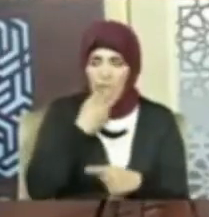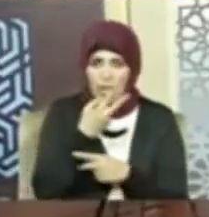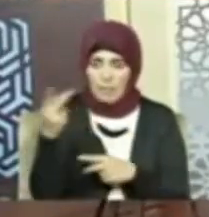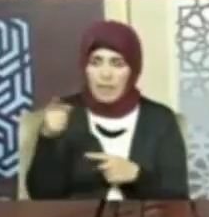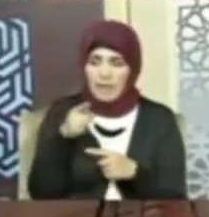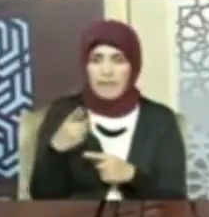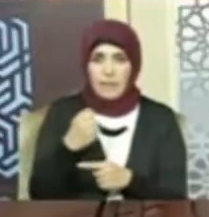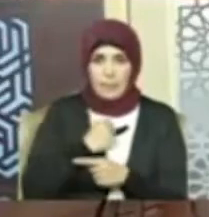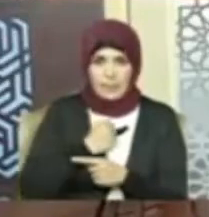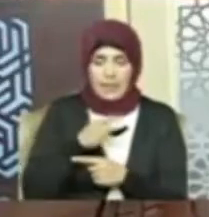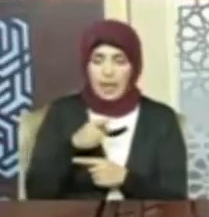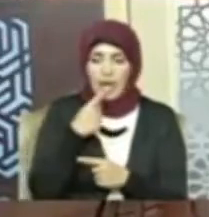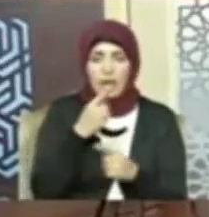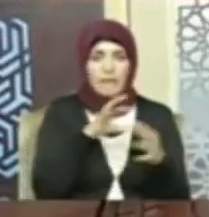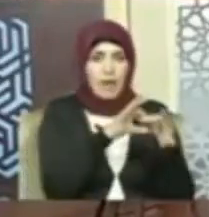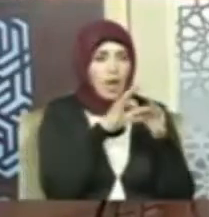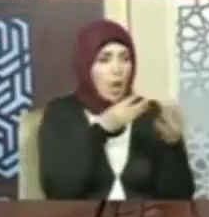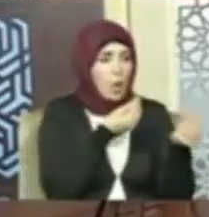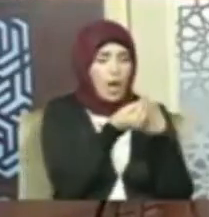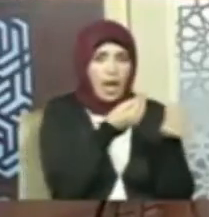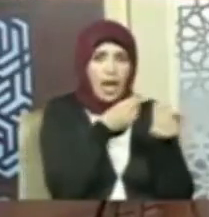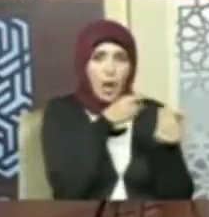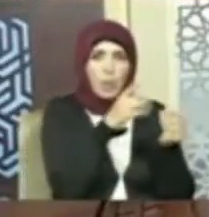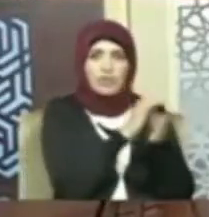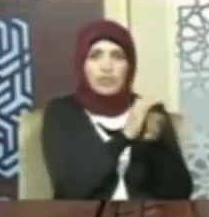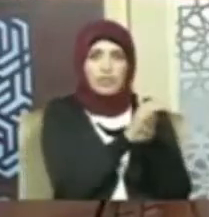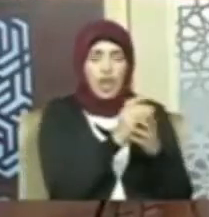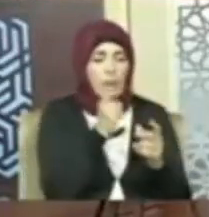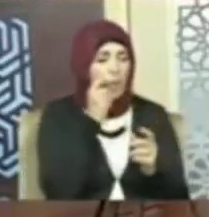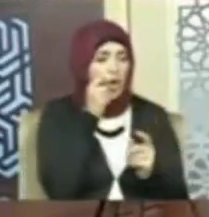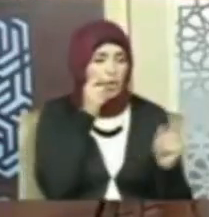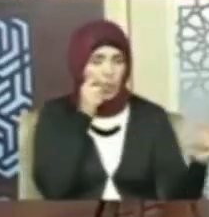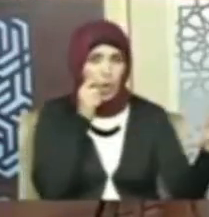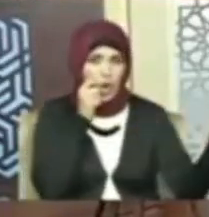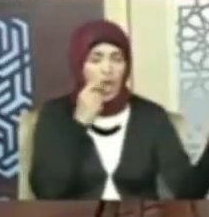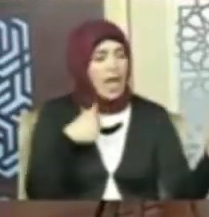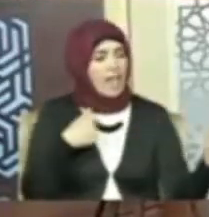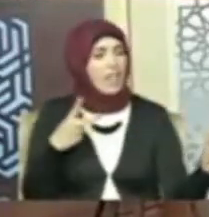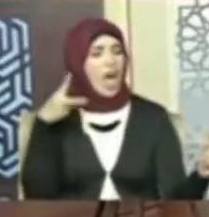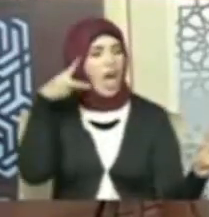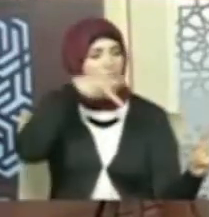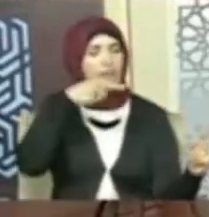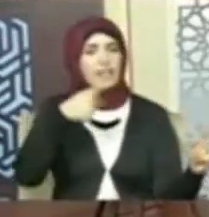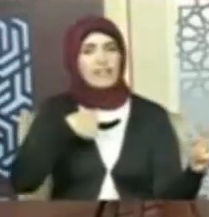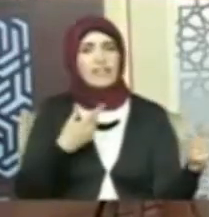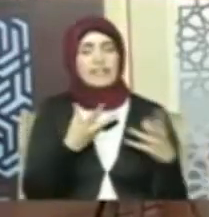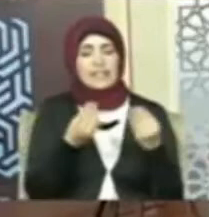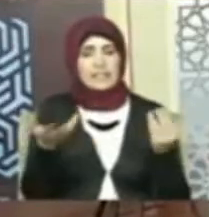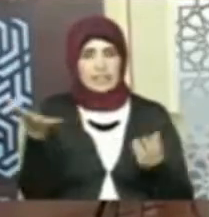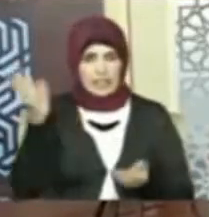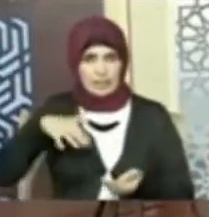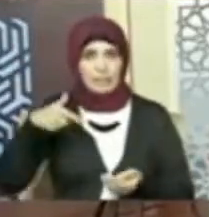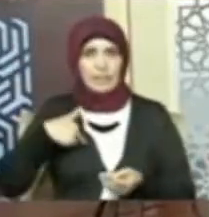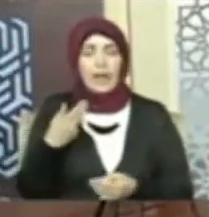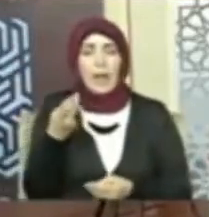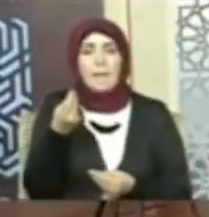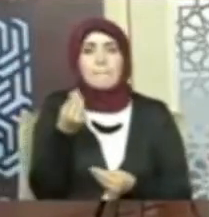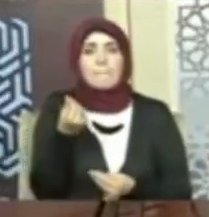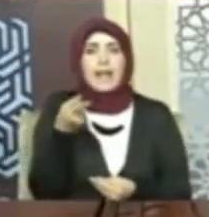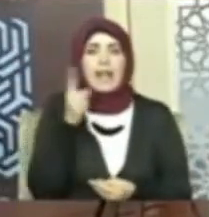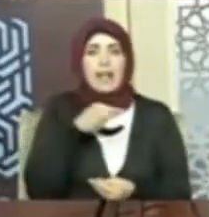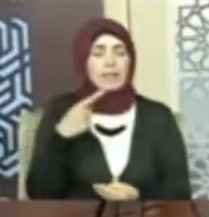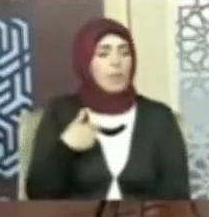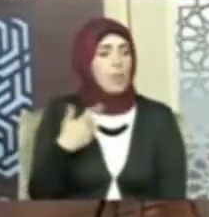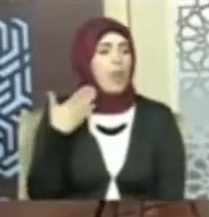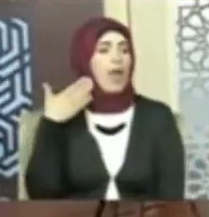لصاحبه وهو يحاوره: أنا أكثر منك مالا وأعز